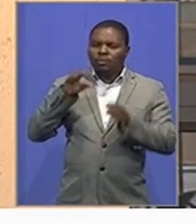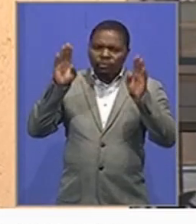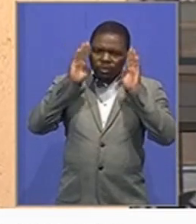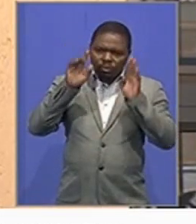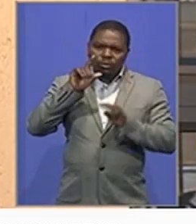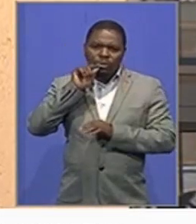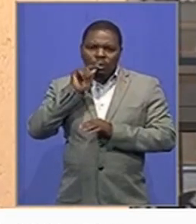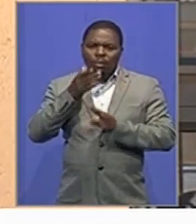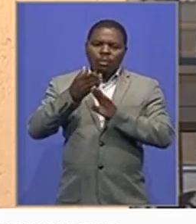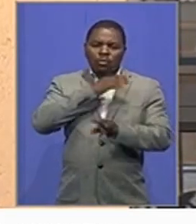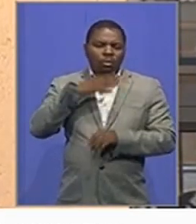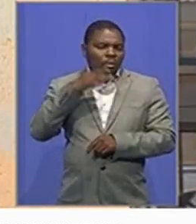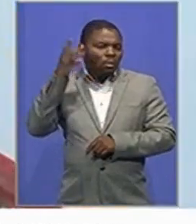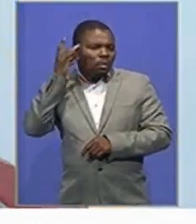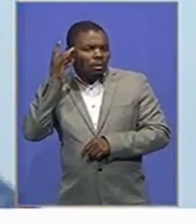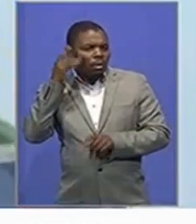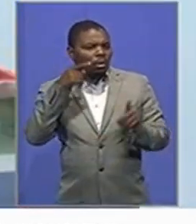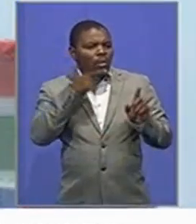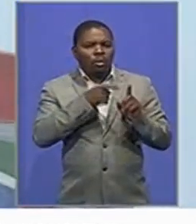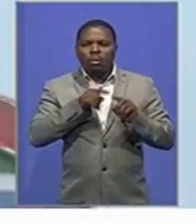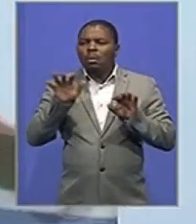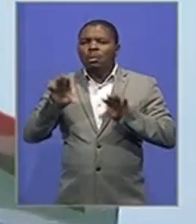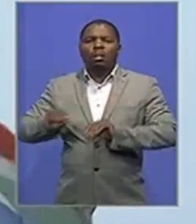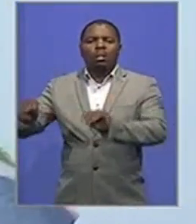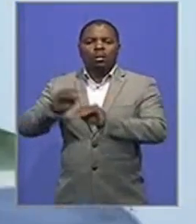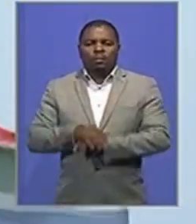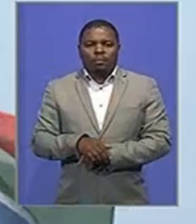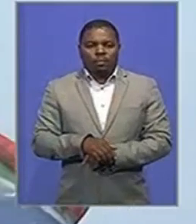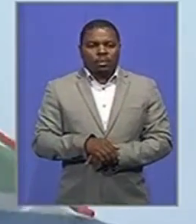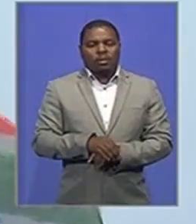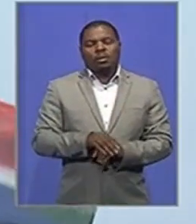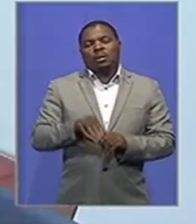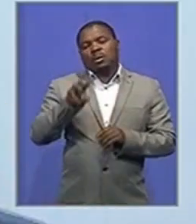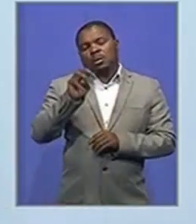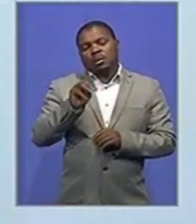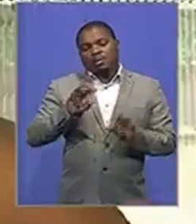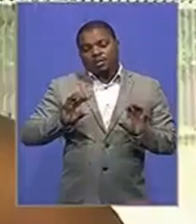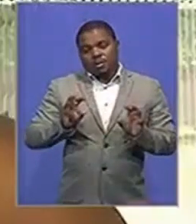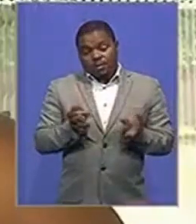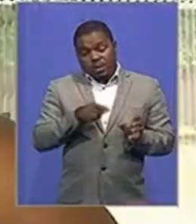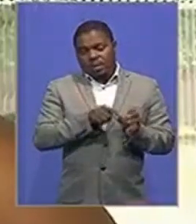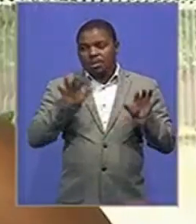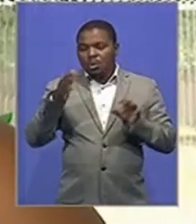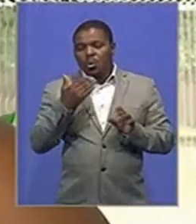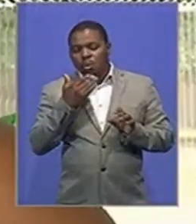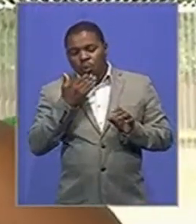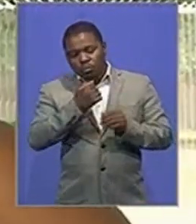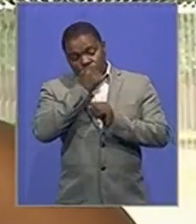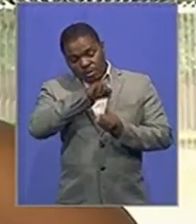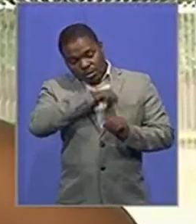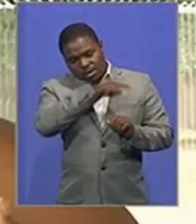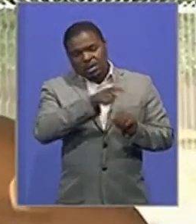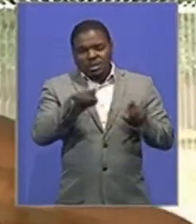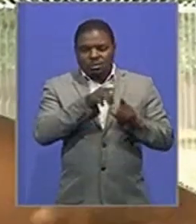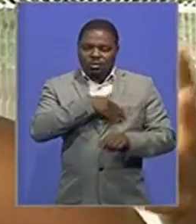o tlogetse botshelo jo bo ka kwano. Ba mamedi ba Motsweding FM le bona ba utlwile bohloko. Re latlhegetswe ke motho o e leng gore ene e